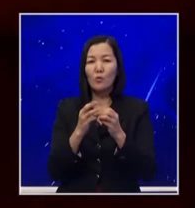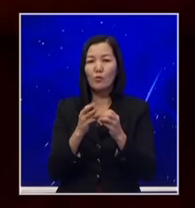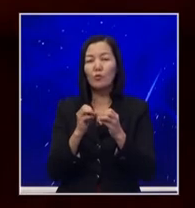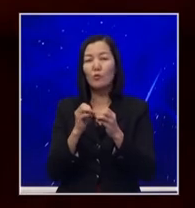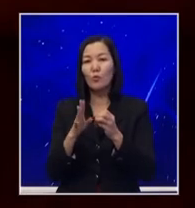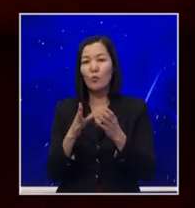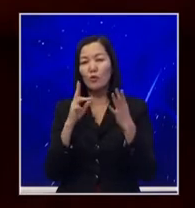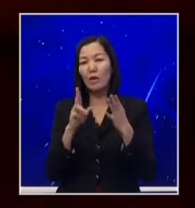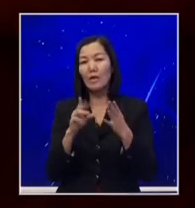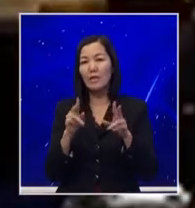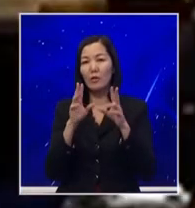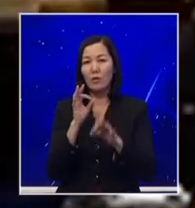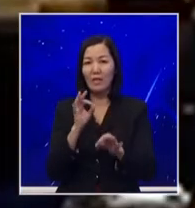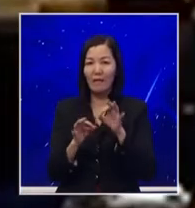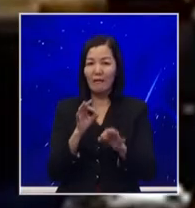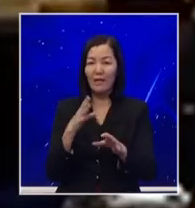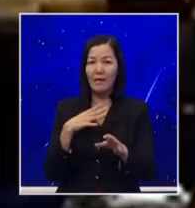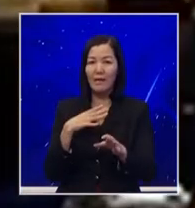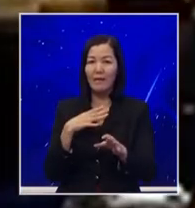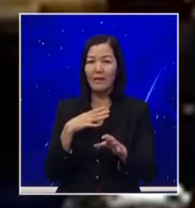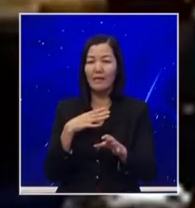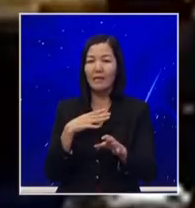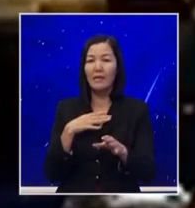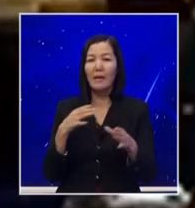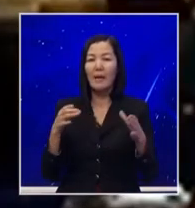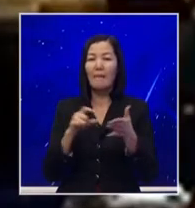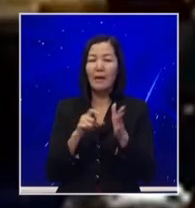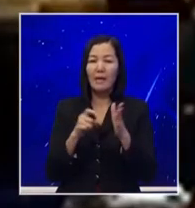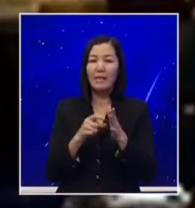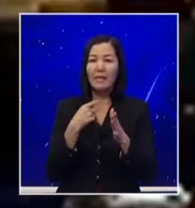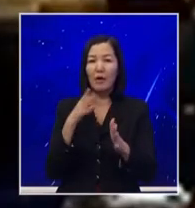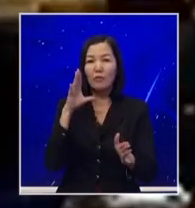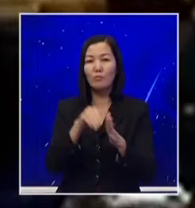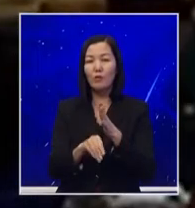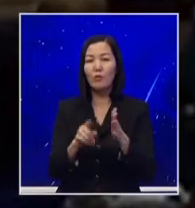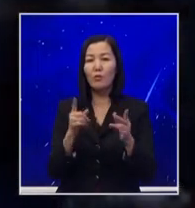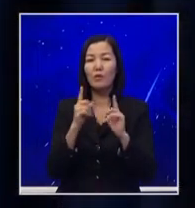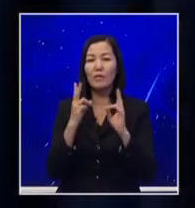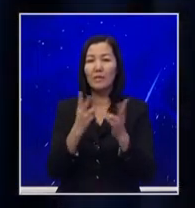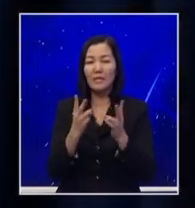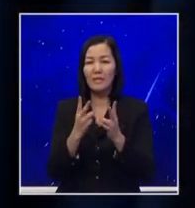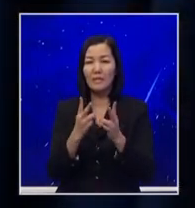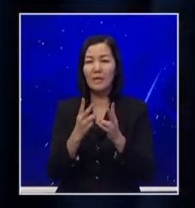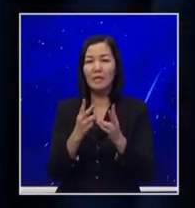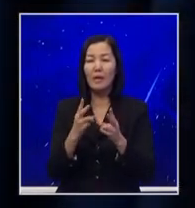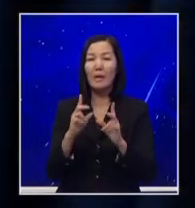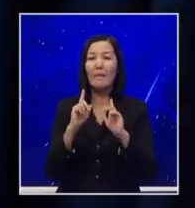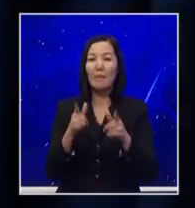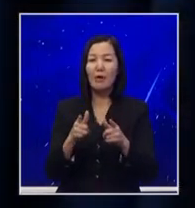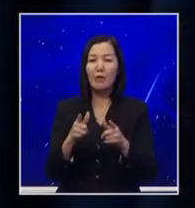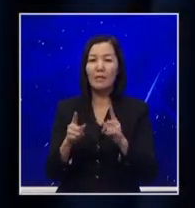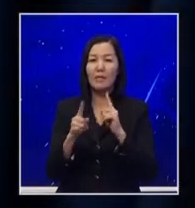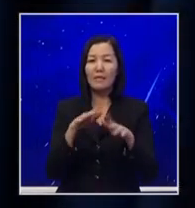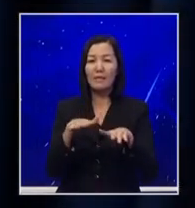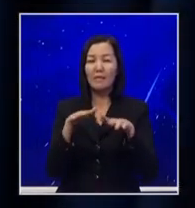қаңтарда талқыланғаннан кейін импичментке өкілдер палатасы дауыс беруі тиіс. Егер құжат мақұлданса, Сенаттың қарауына өтеді. Сенат